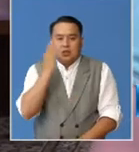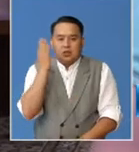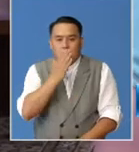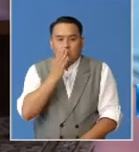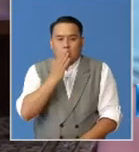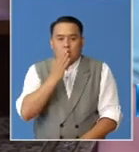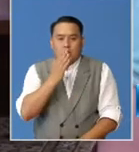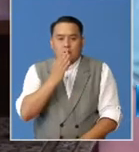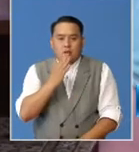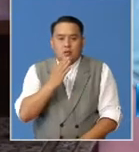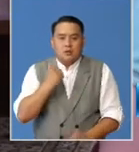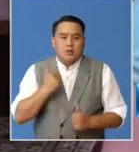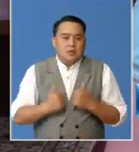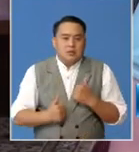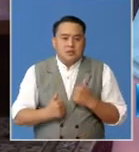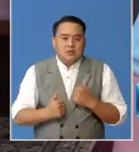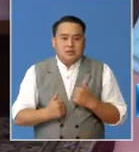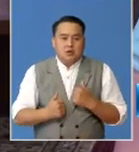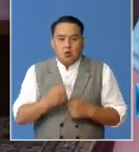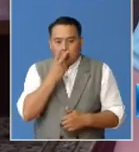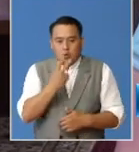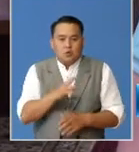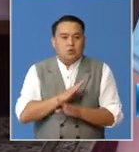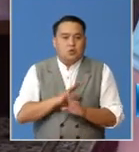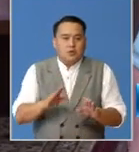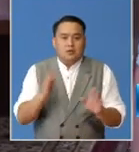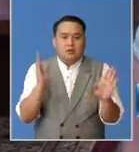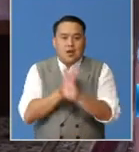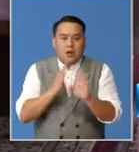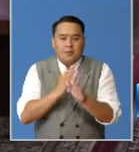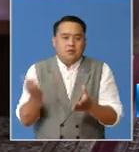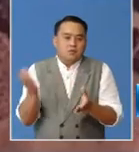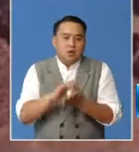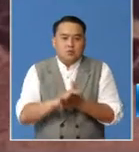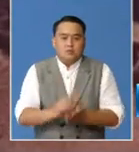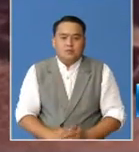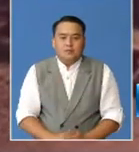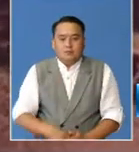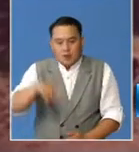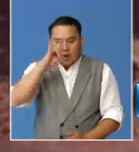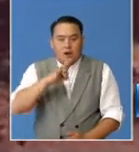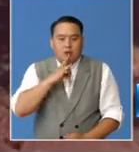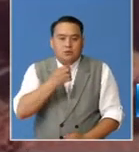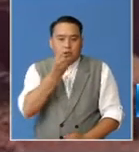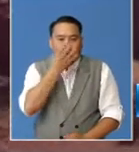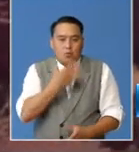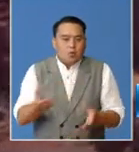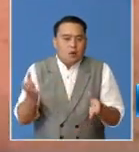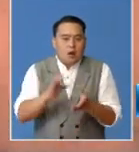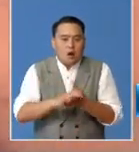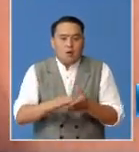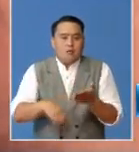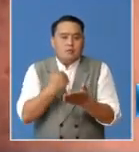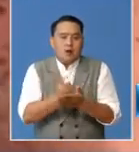немесе еліміздің имиджін ғана көрсету емес, жалпы табиғатымызды таныту деп ойлаймын. Қазақ-жапон кинокомпаниясы бірлескен жобаның